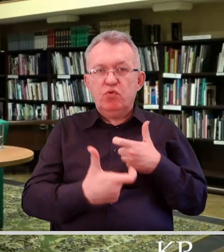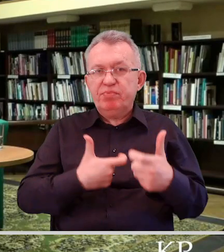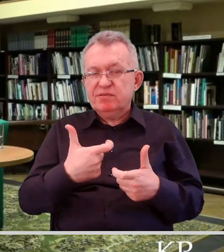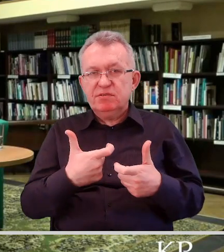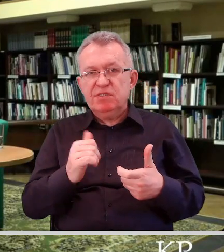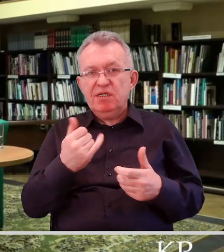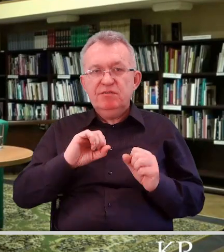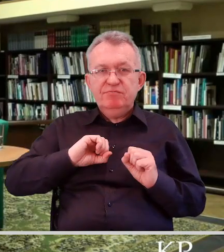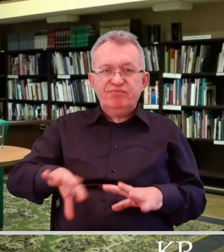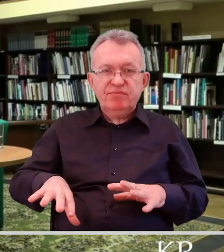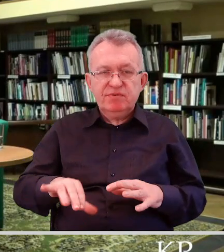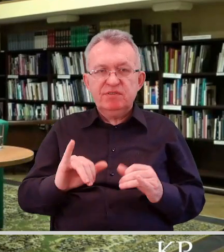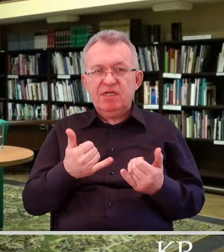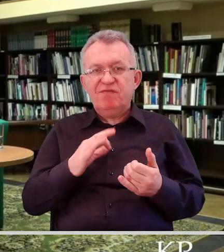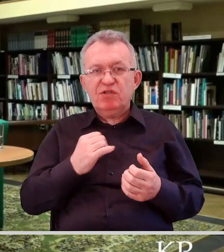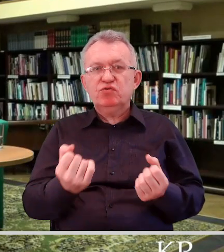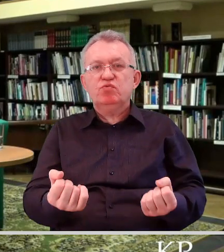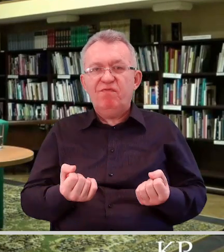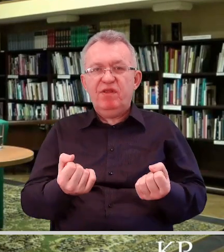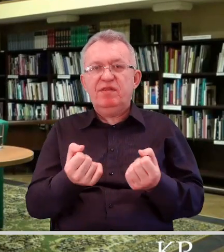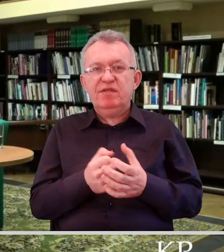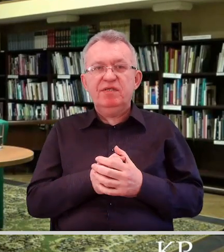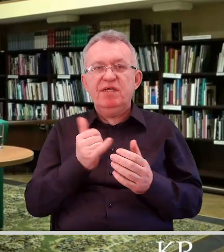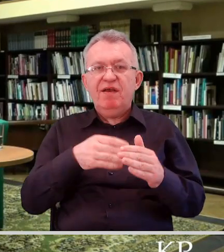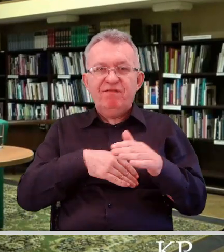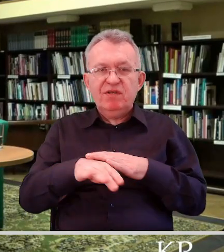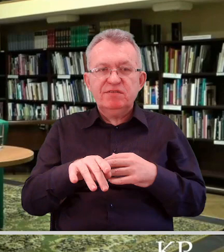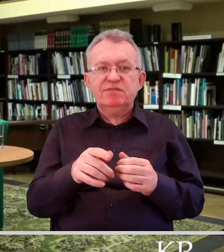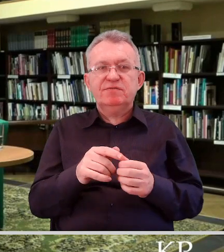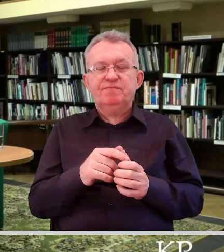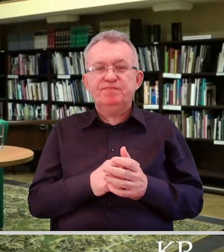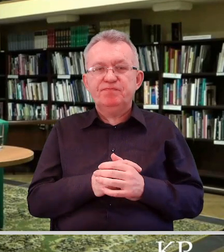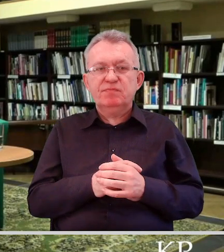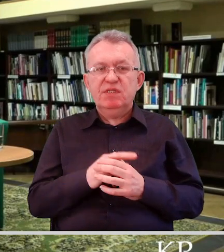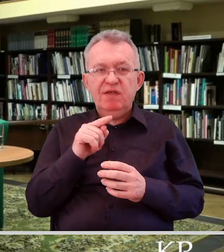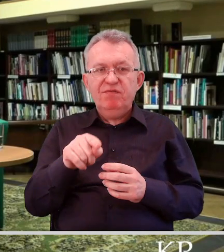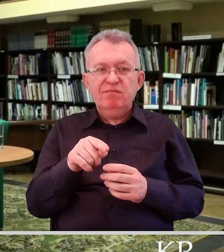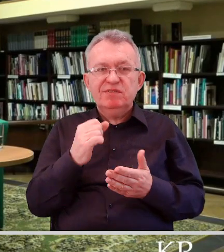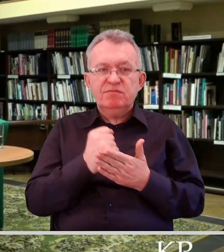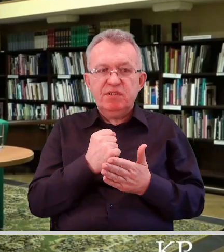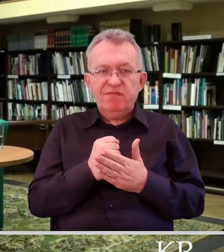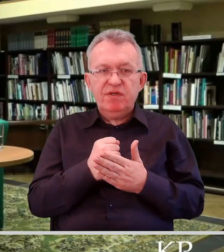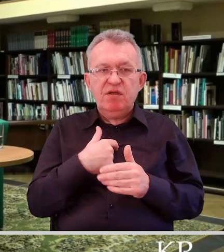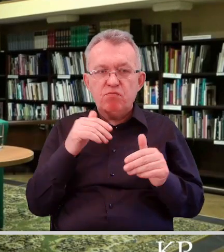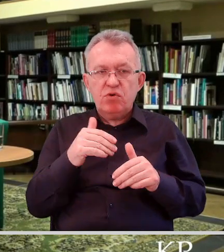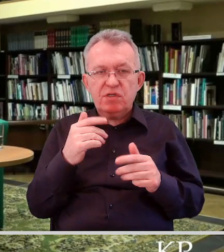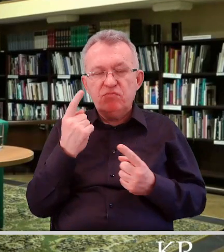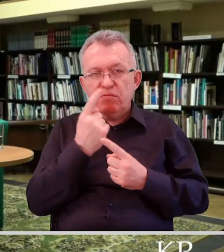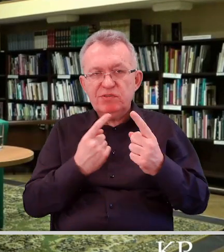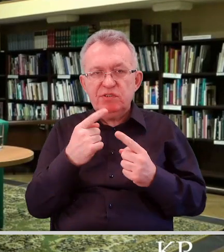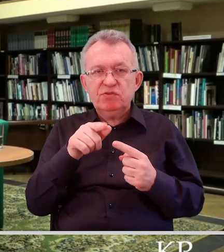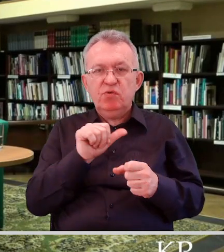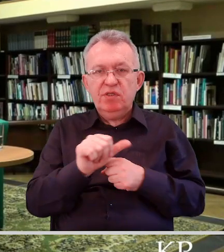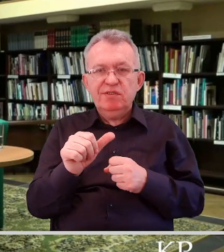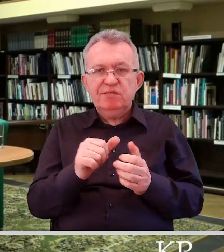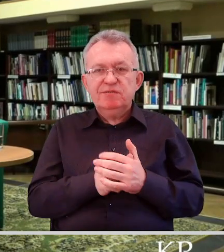jak zrzucić te szufladki, tak? Jak wyjść z nich. I w tym sensie no, ja sobie mogę wyobrazić, że to